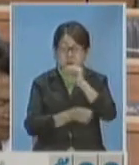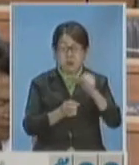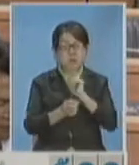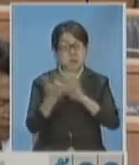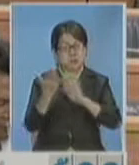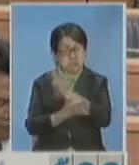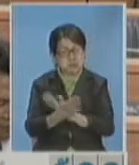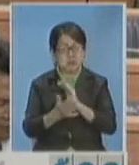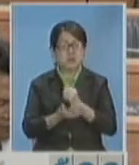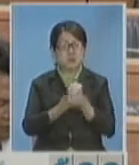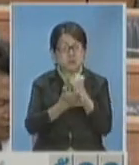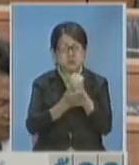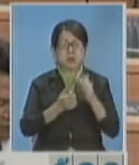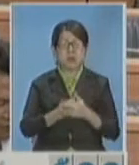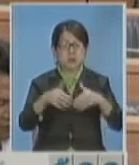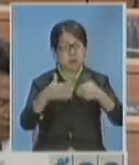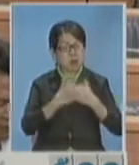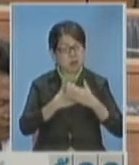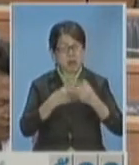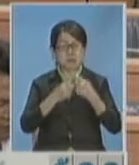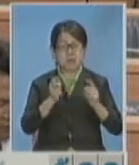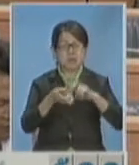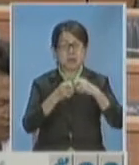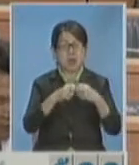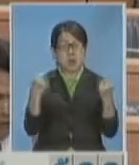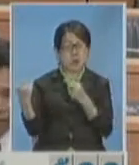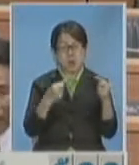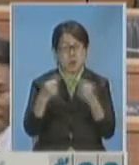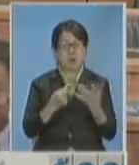ประชาชนแต่เพื่อทำลายกันท่านประธานโปรดวินิจฉัยครับ